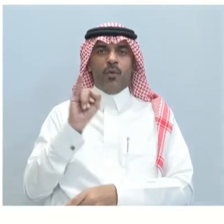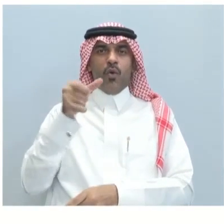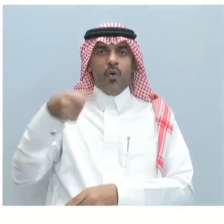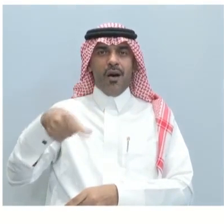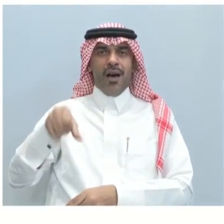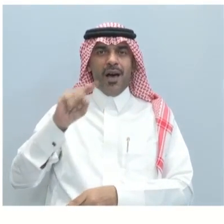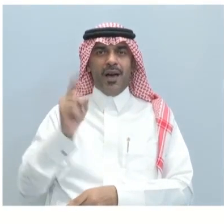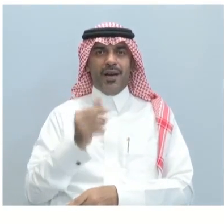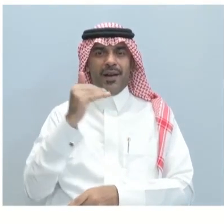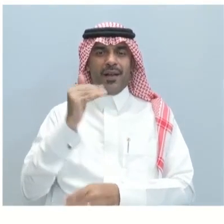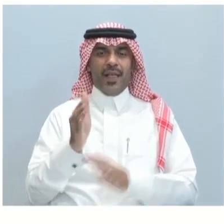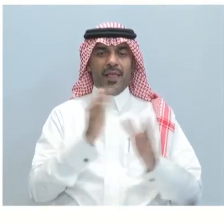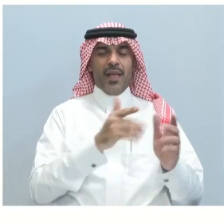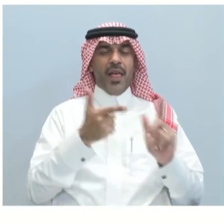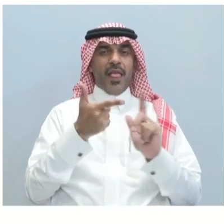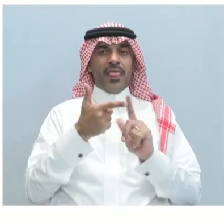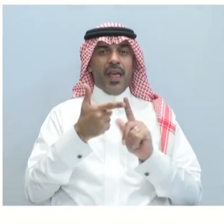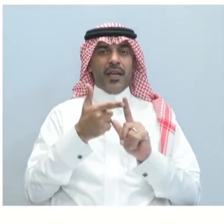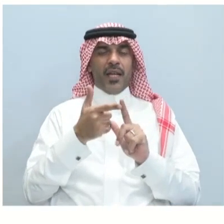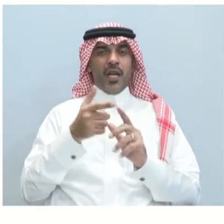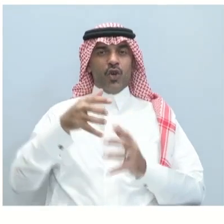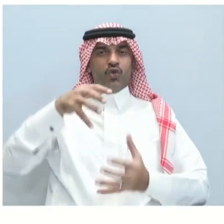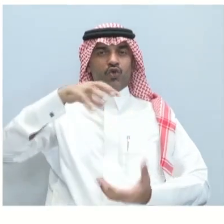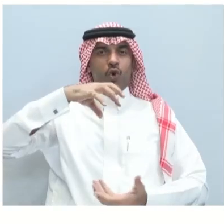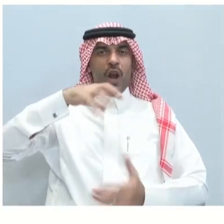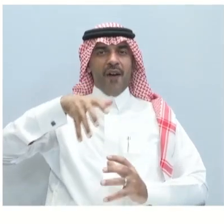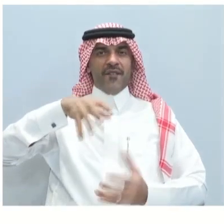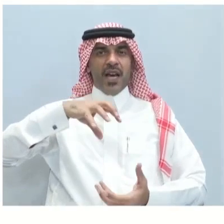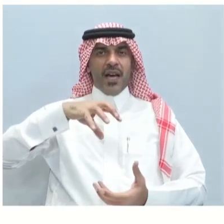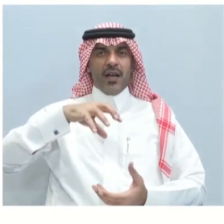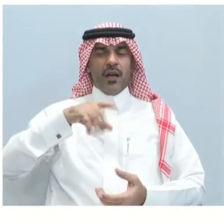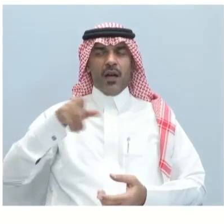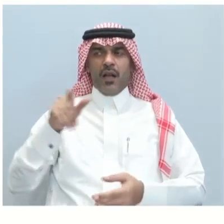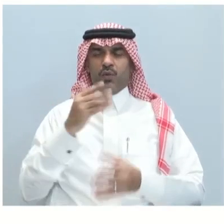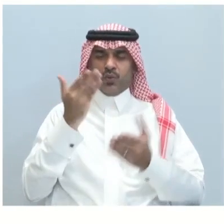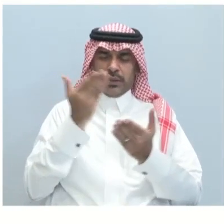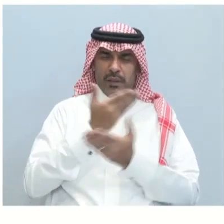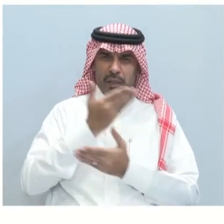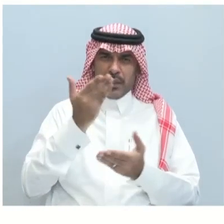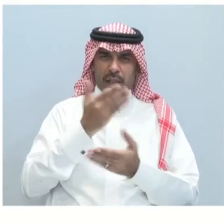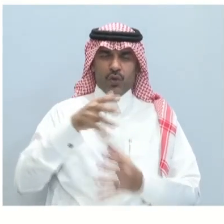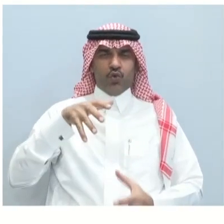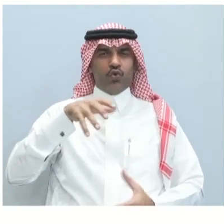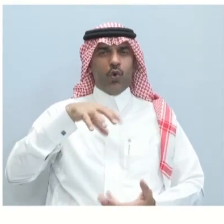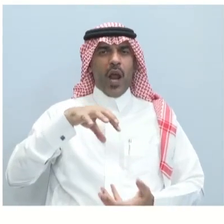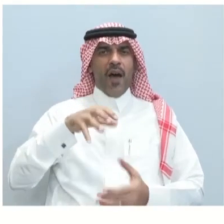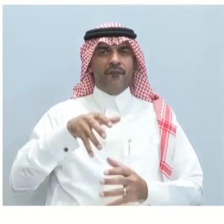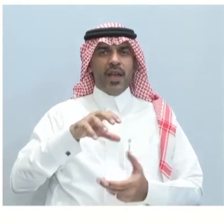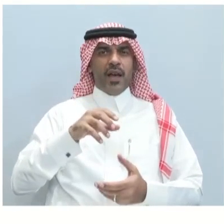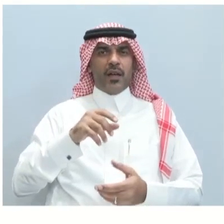الفرع الذي يليه الجغرافيا والمختص بدراسه الجغرافيا هو